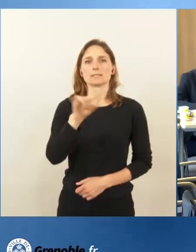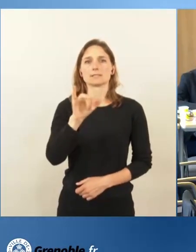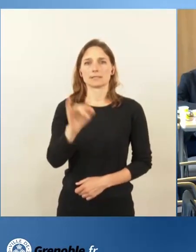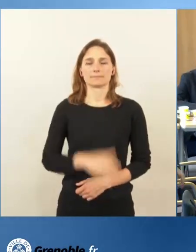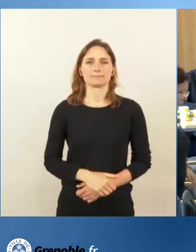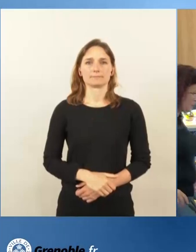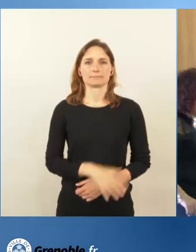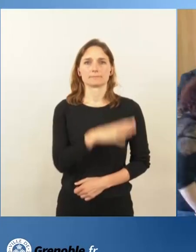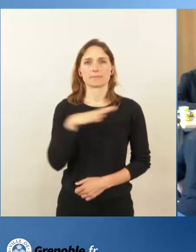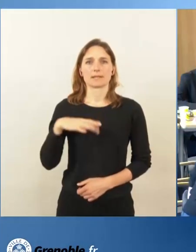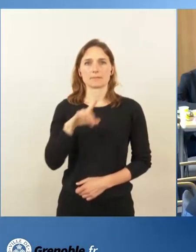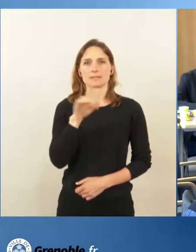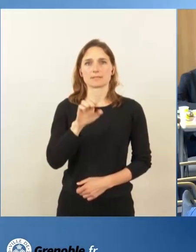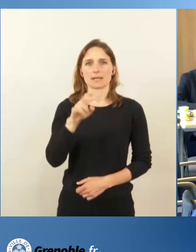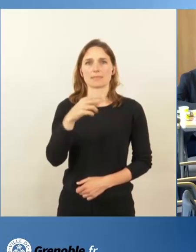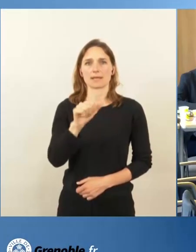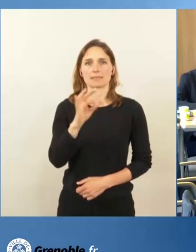et Amel Zenatti